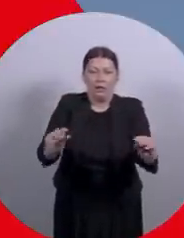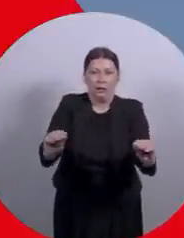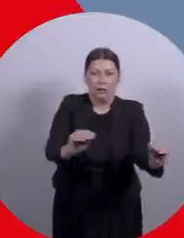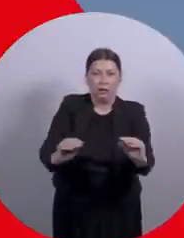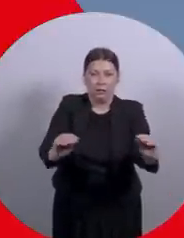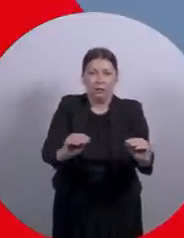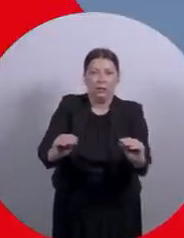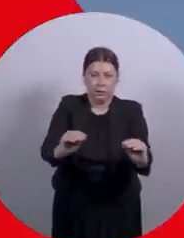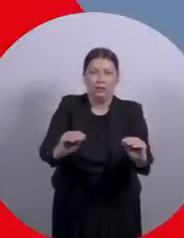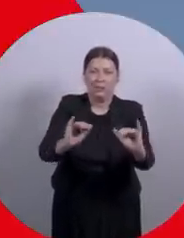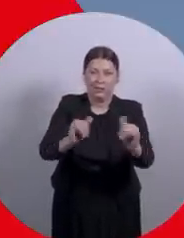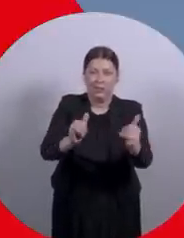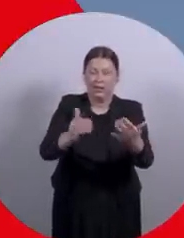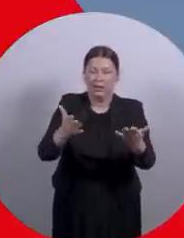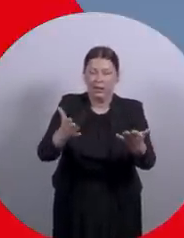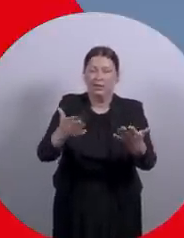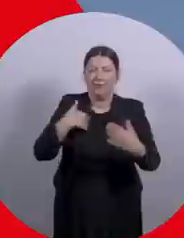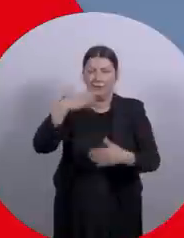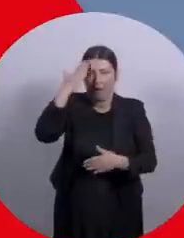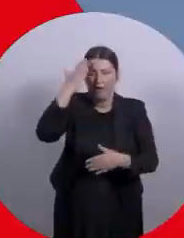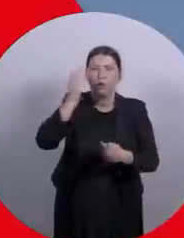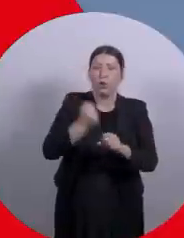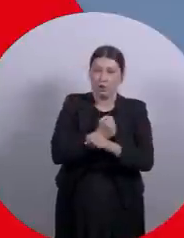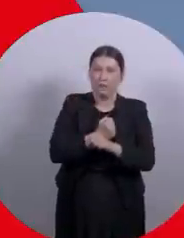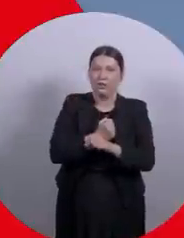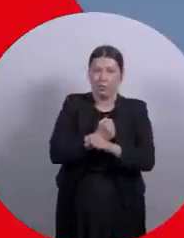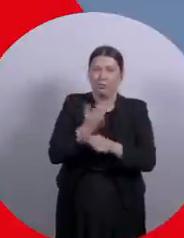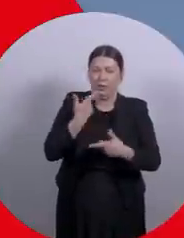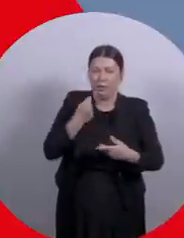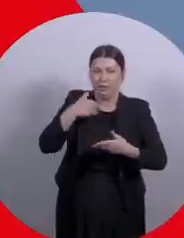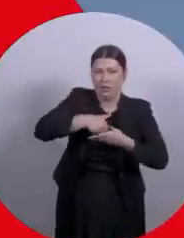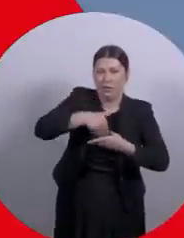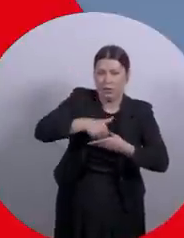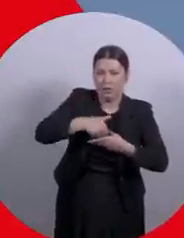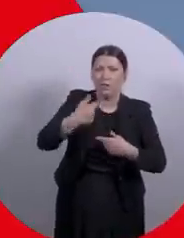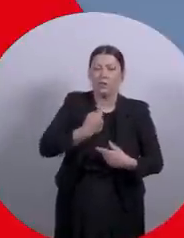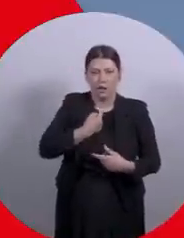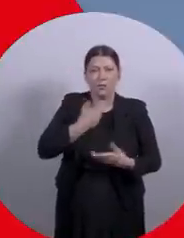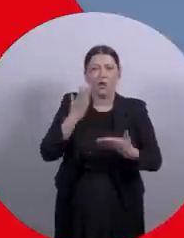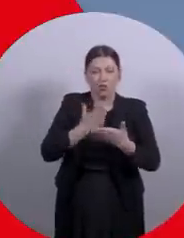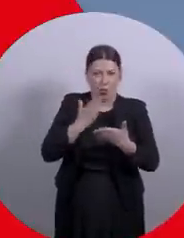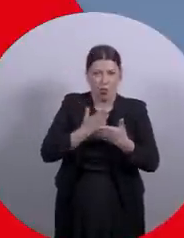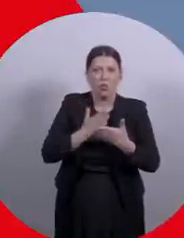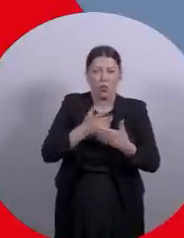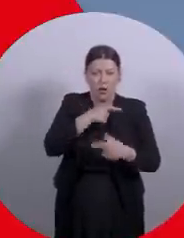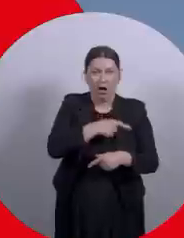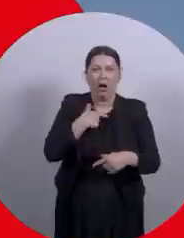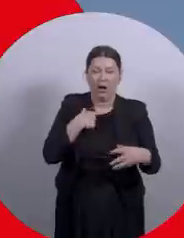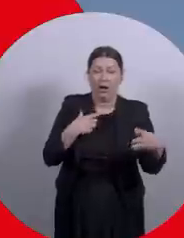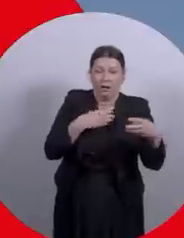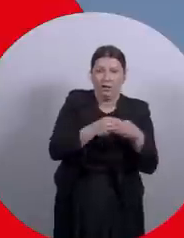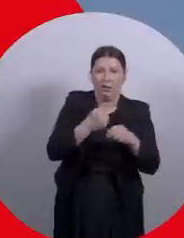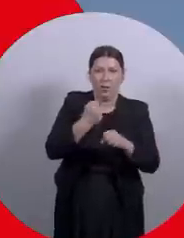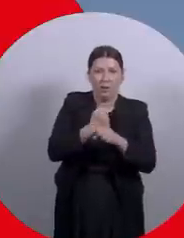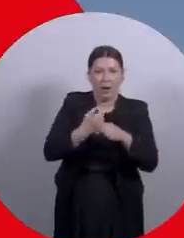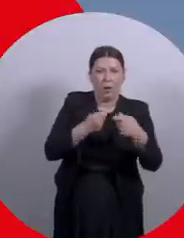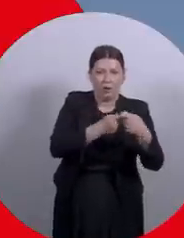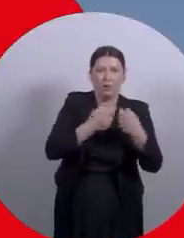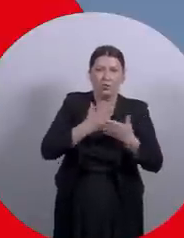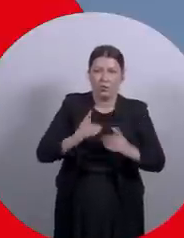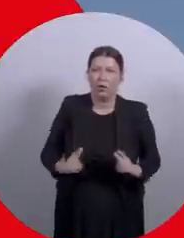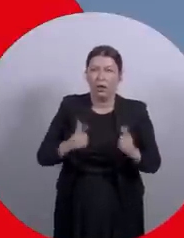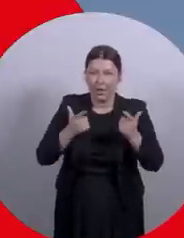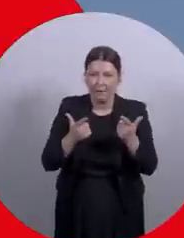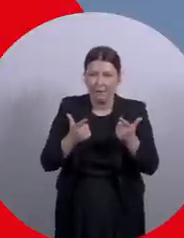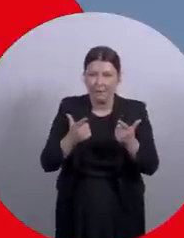ich habe die Koalitionen mit der ÖVP miterlebt als Mitarbeiter er sollte hier in einer proportsregierung